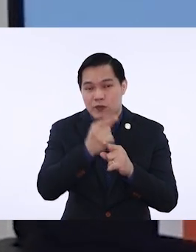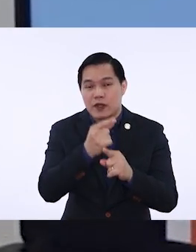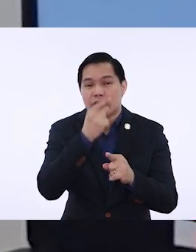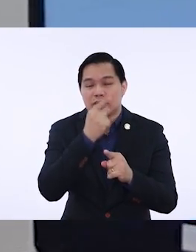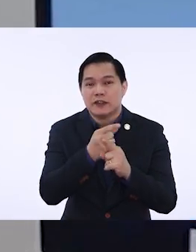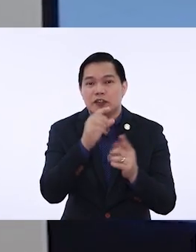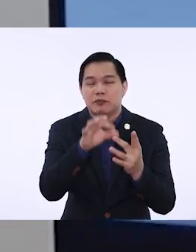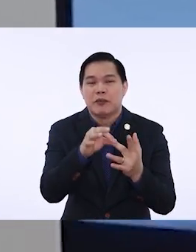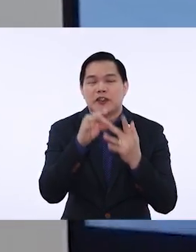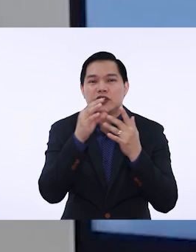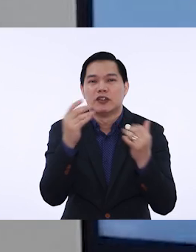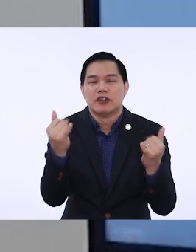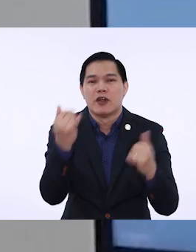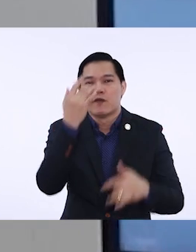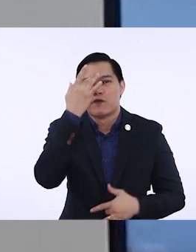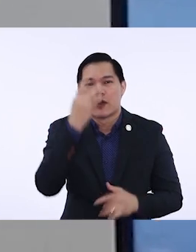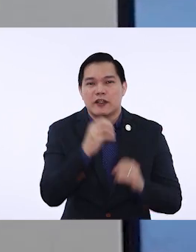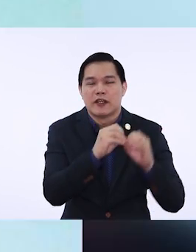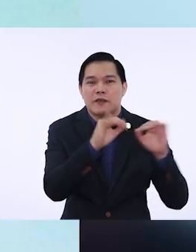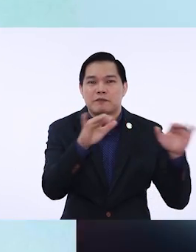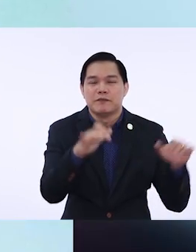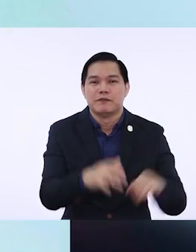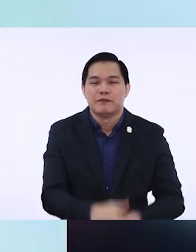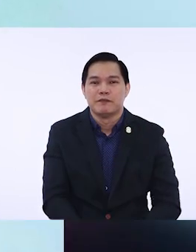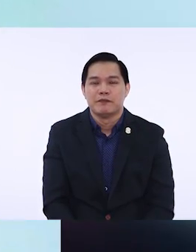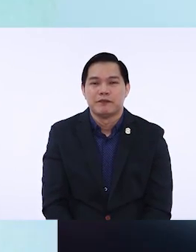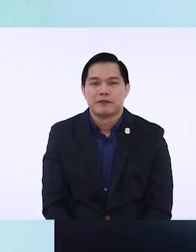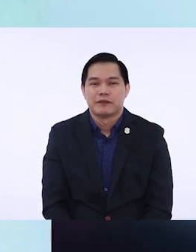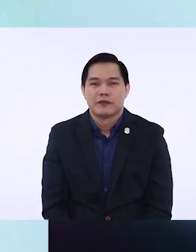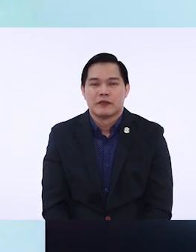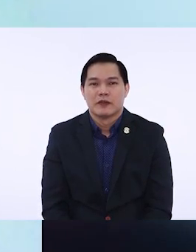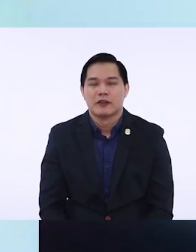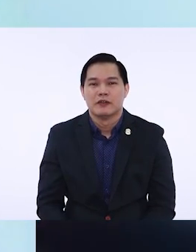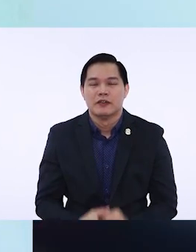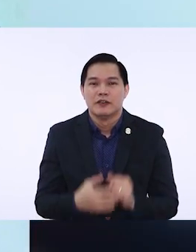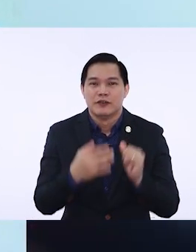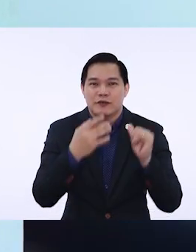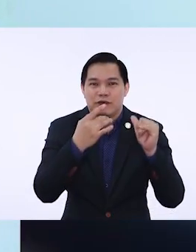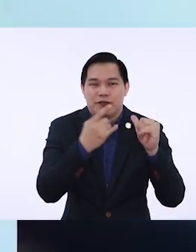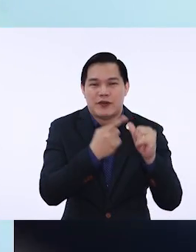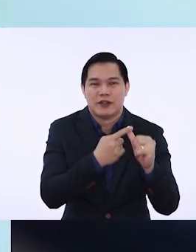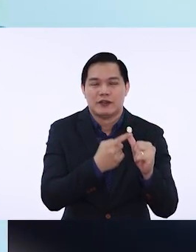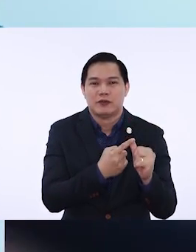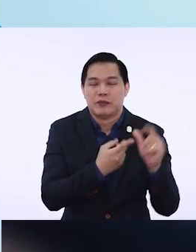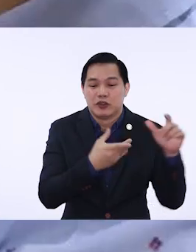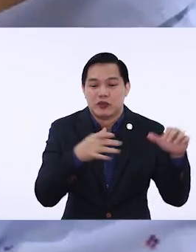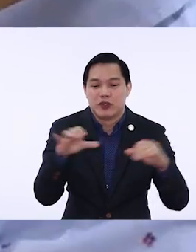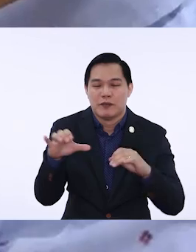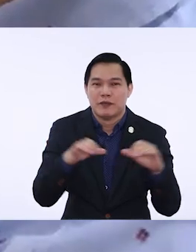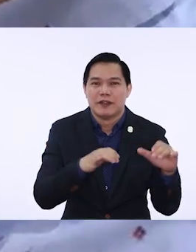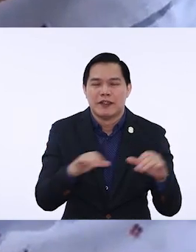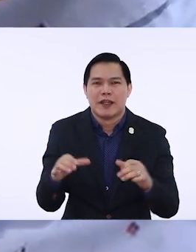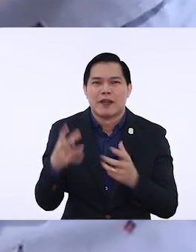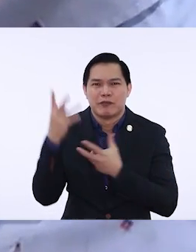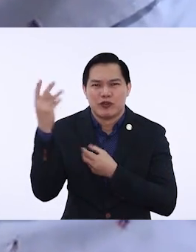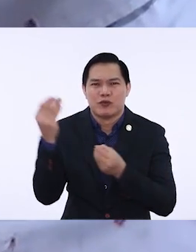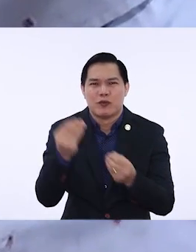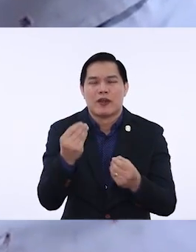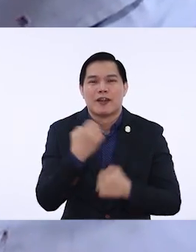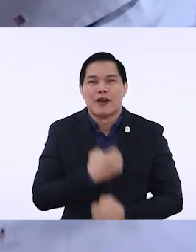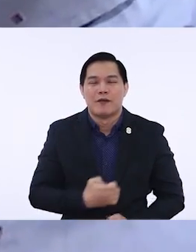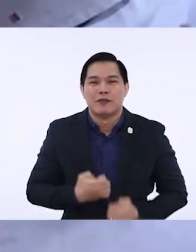po ngayong panahon ng pandemya. This first-of-its-kind activity brought genuine happiness to all